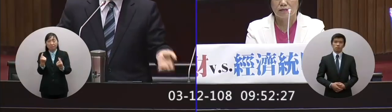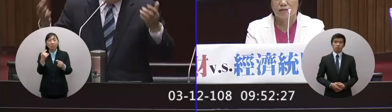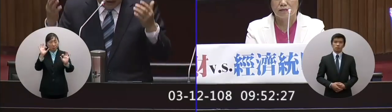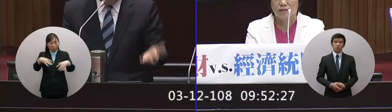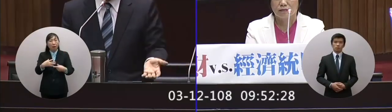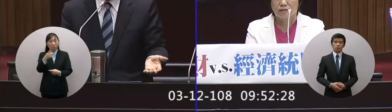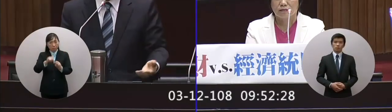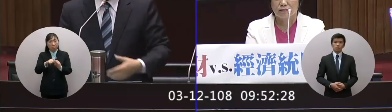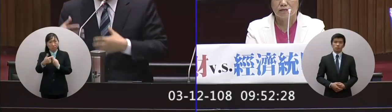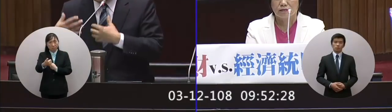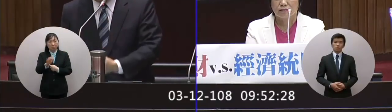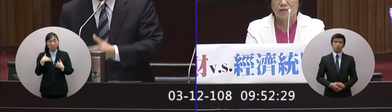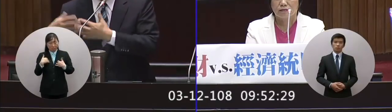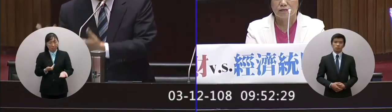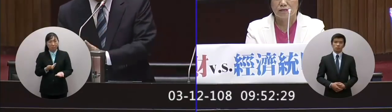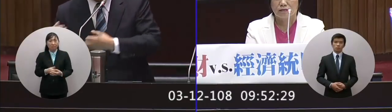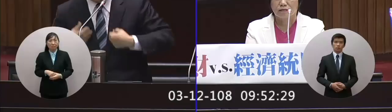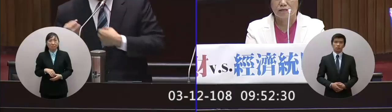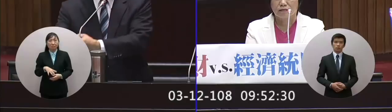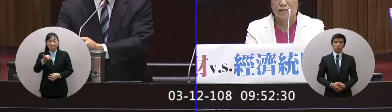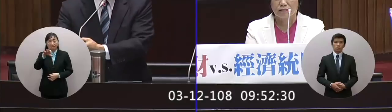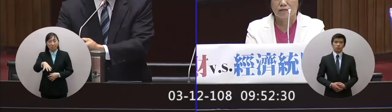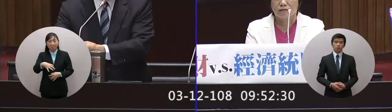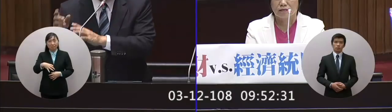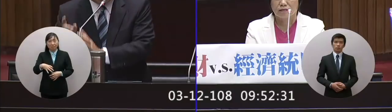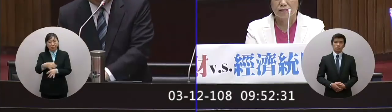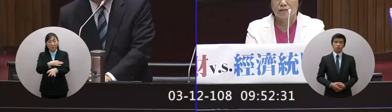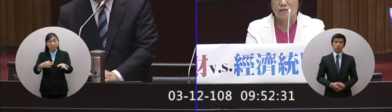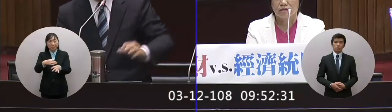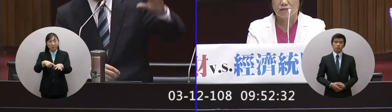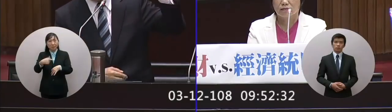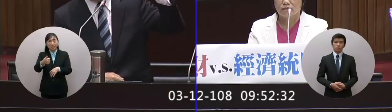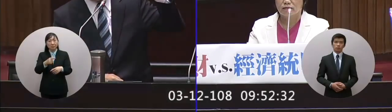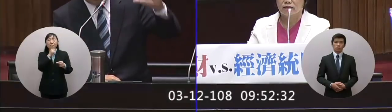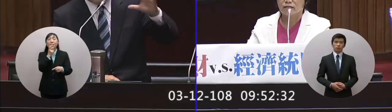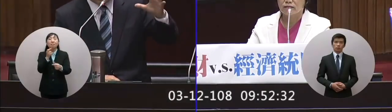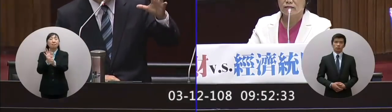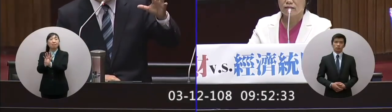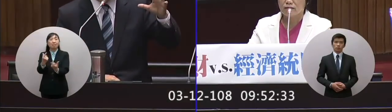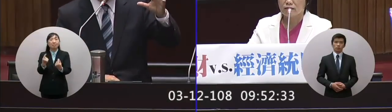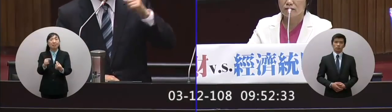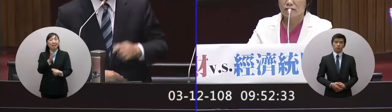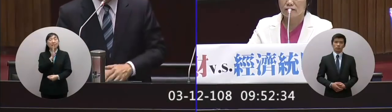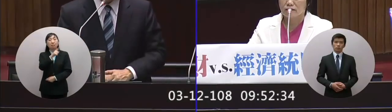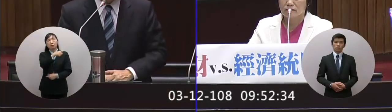好也欢迎，那地方拼经济中央都支持，如果后面有统战